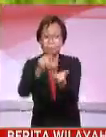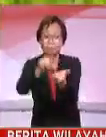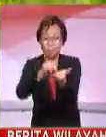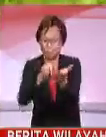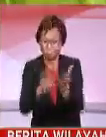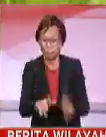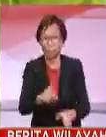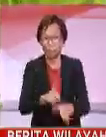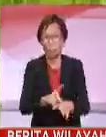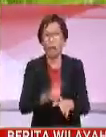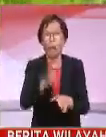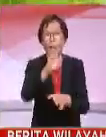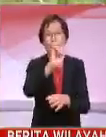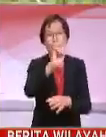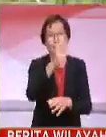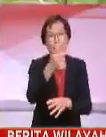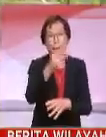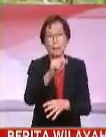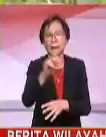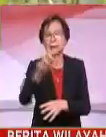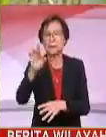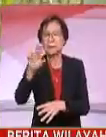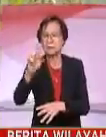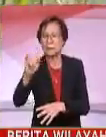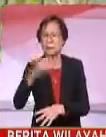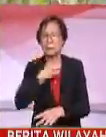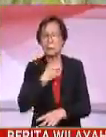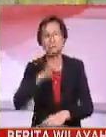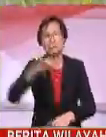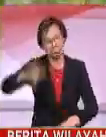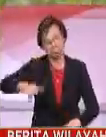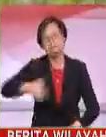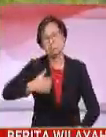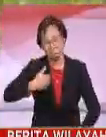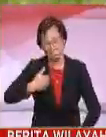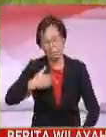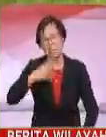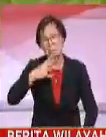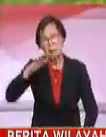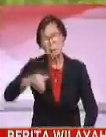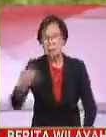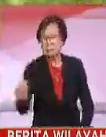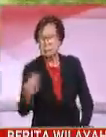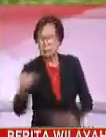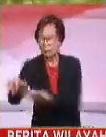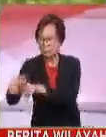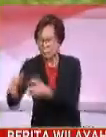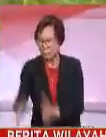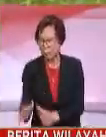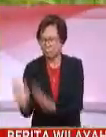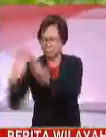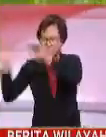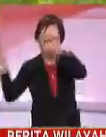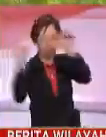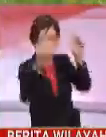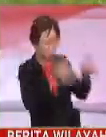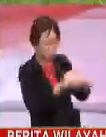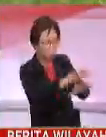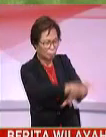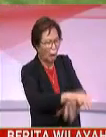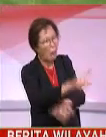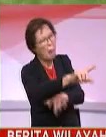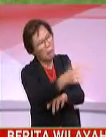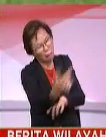pemberita di Bagan Serai, Perak. Beliau turut mengakui terdapat segelintir pesawah beralih arah kepada